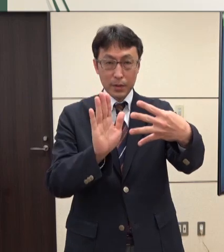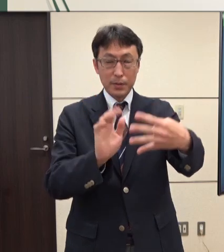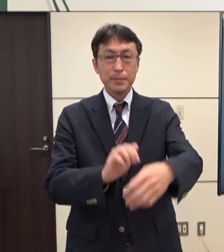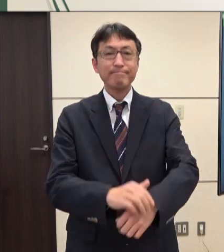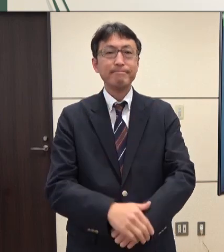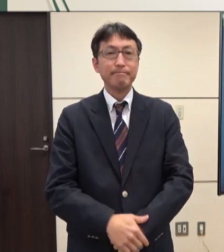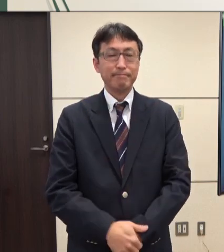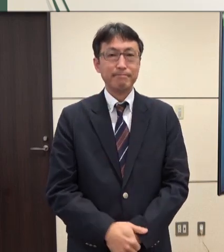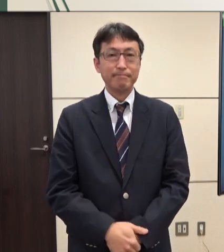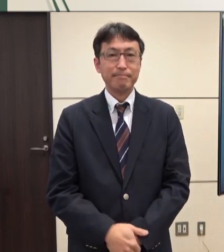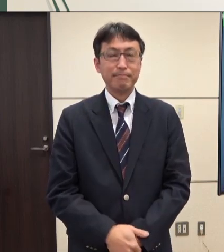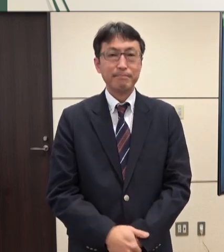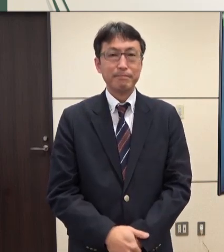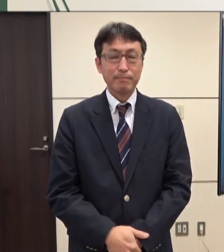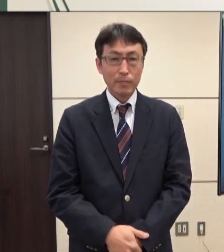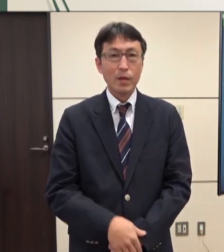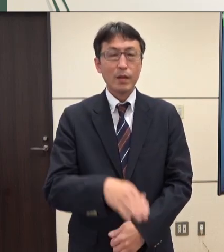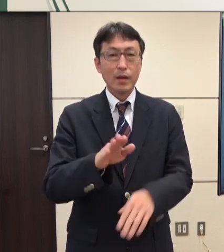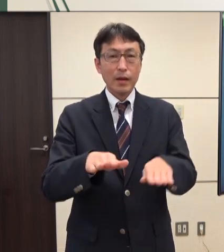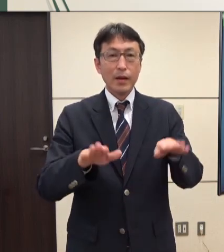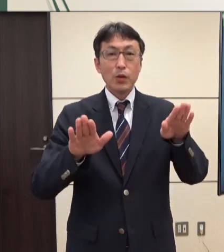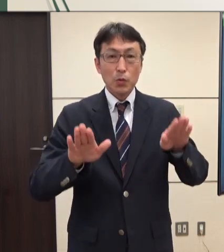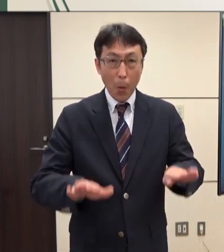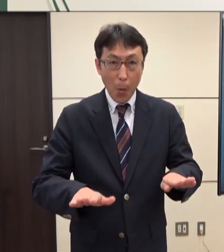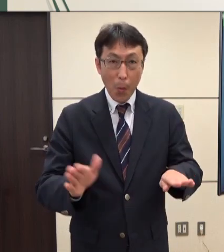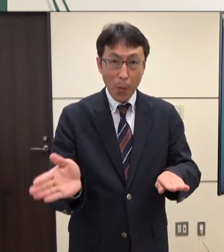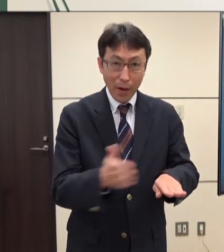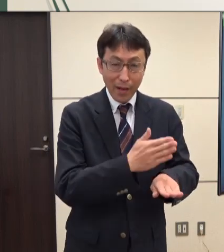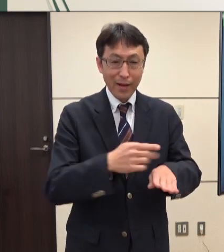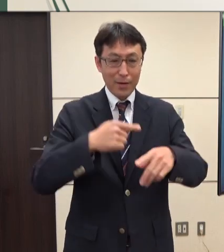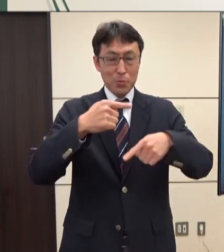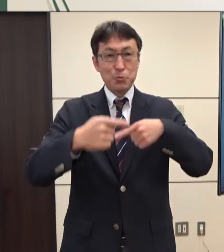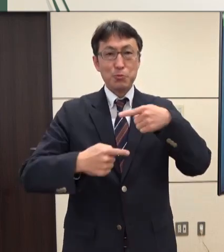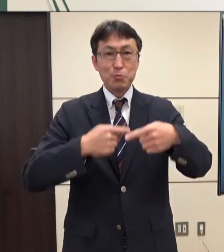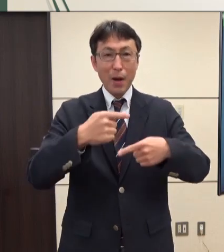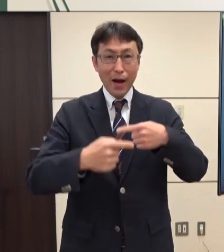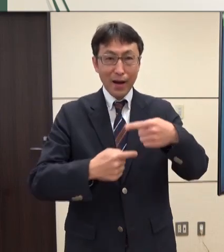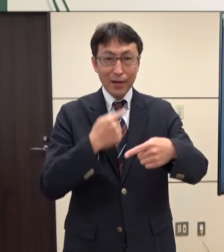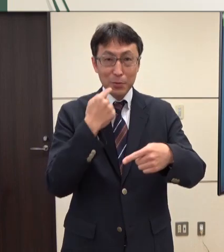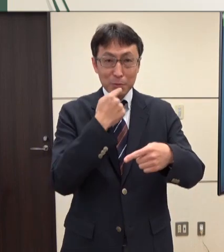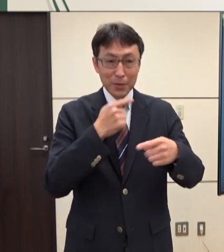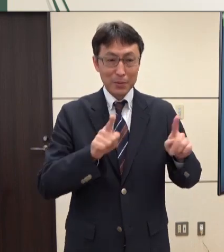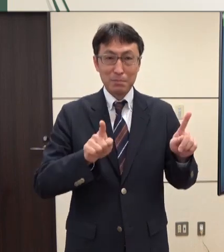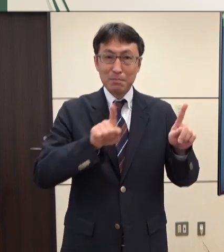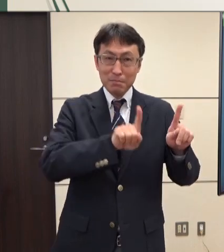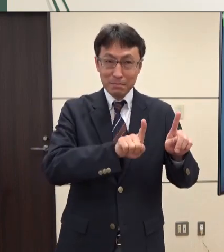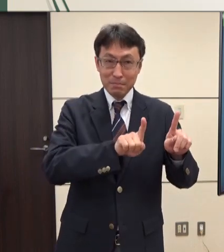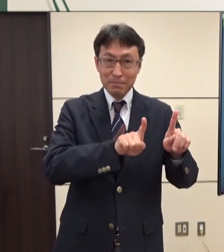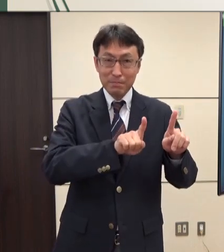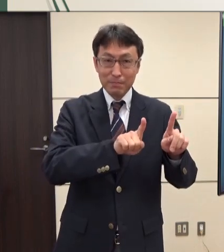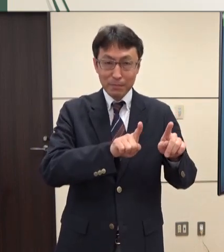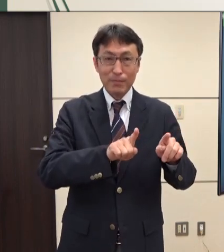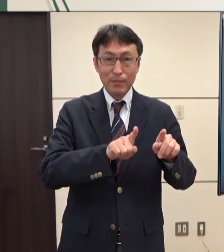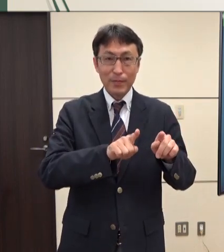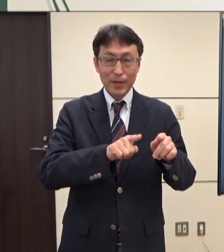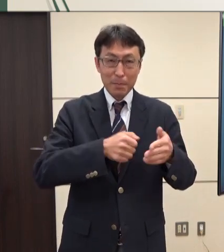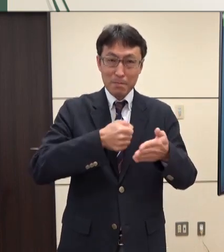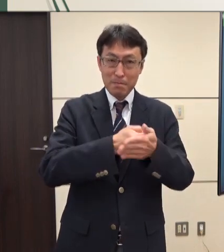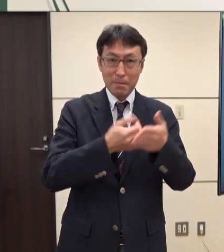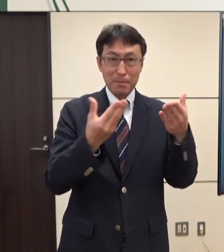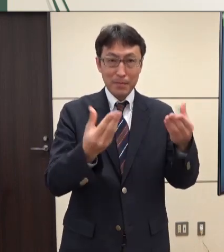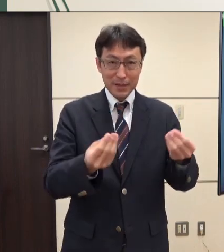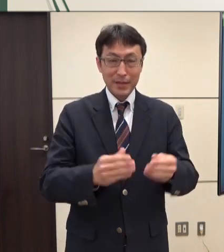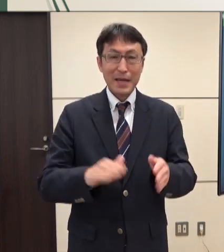と新年度から手話の同時通訳を入れることになりました。まあ、これまで手話の